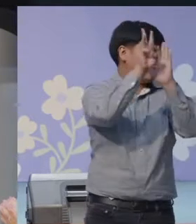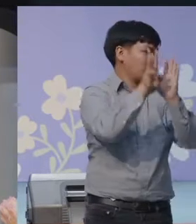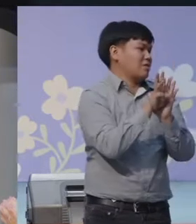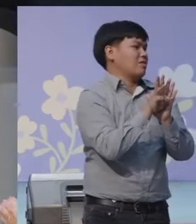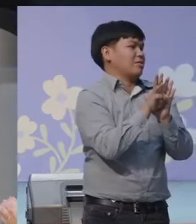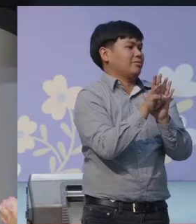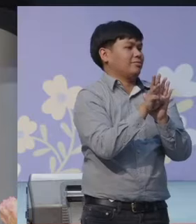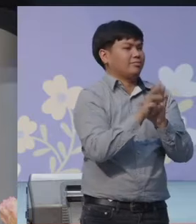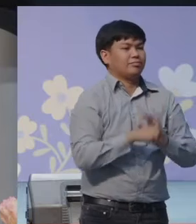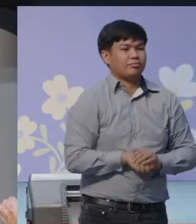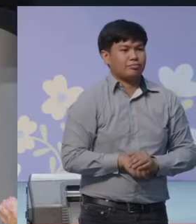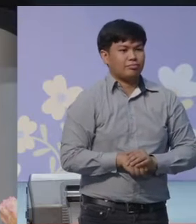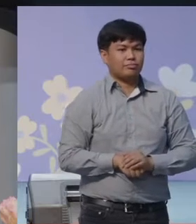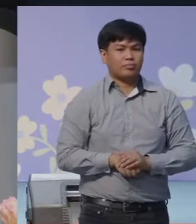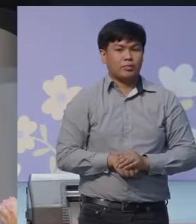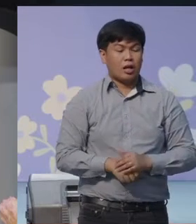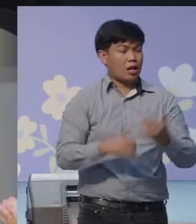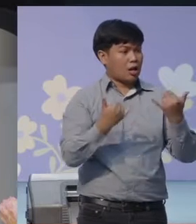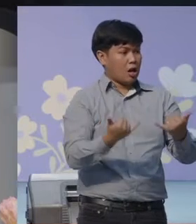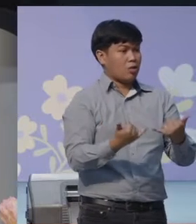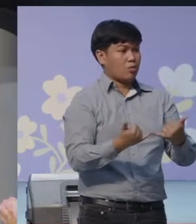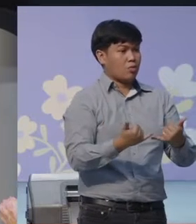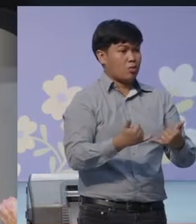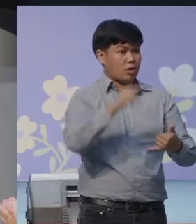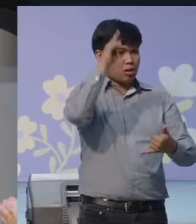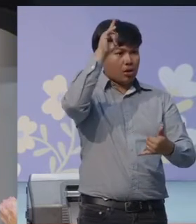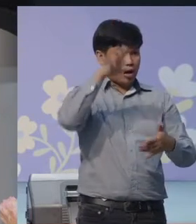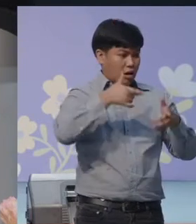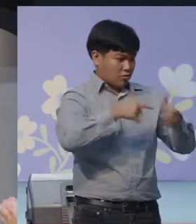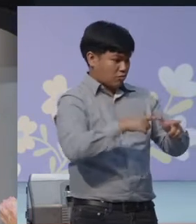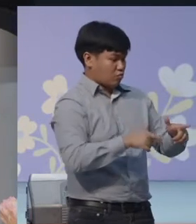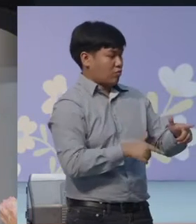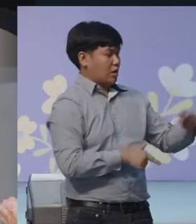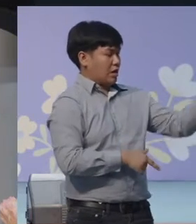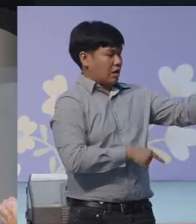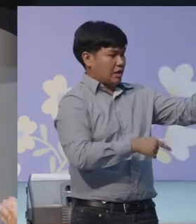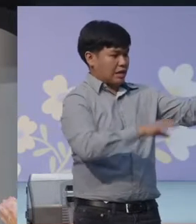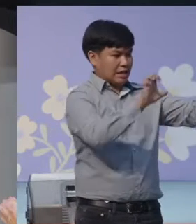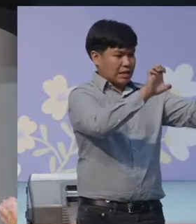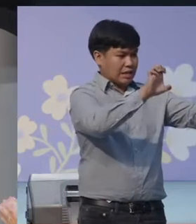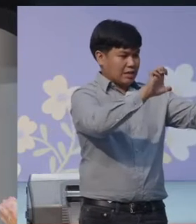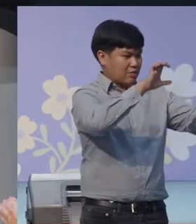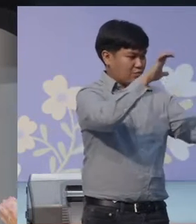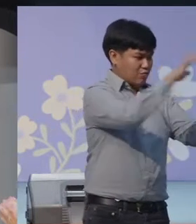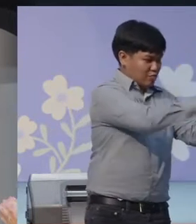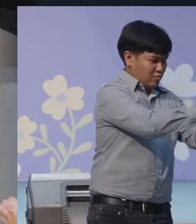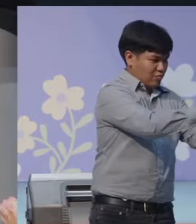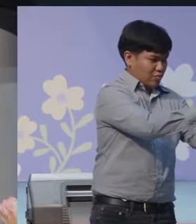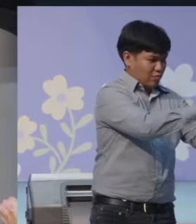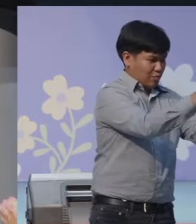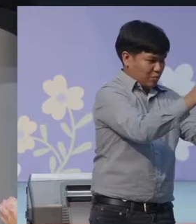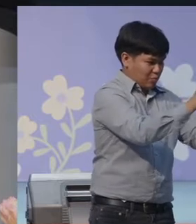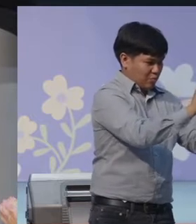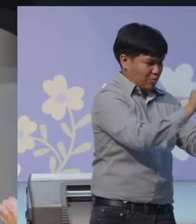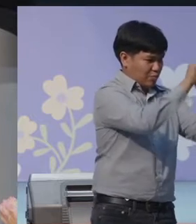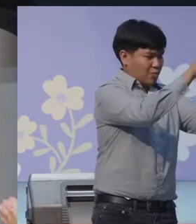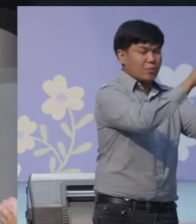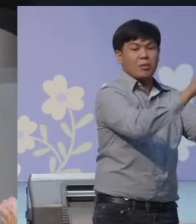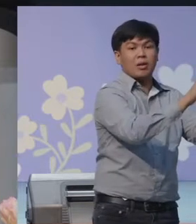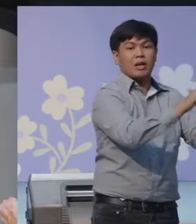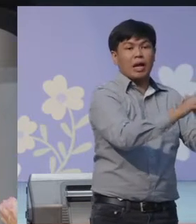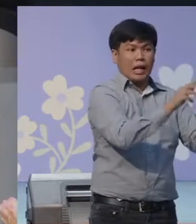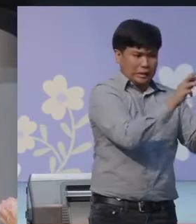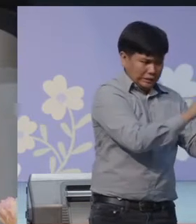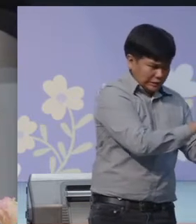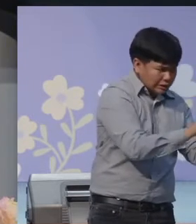kalooban. Ayun, pinagsama na ng Panginoon si Elkana at si Hana, nilagay niya sa lugar ng Ephraim at meron ng